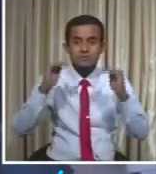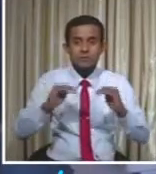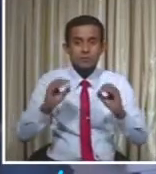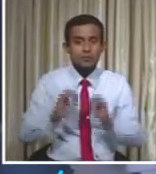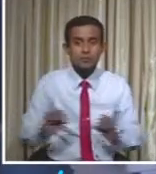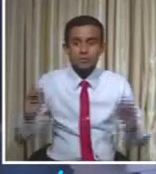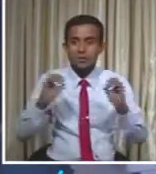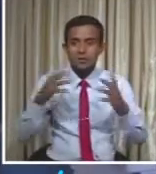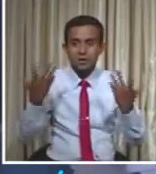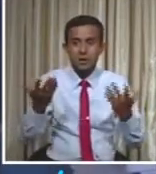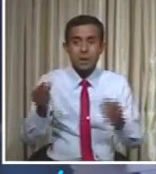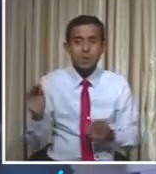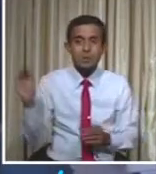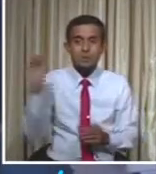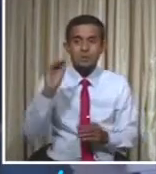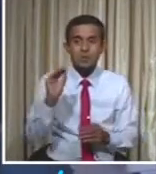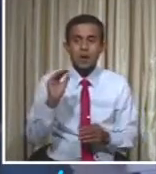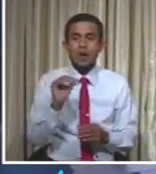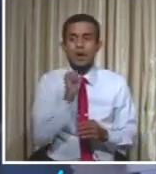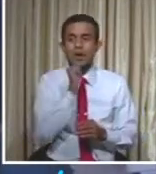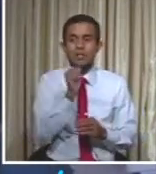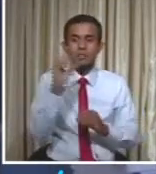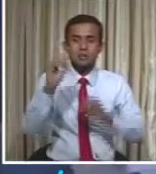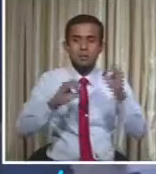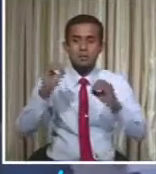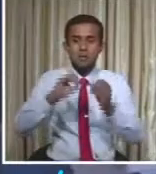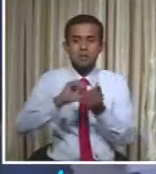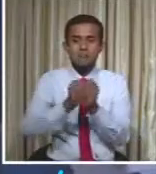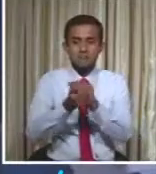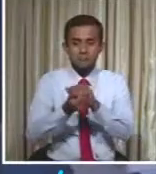කියලා. පස්සේ ඇත්තටම ආව සංයුතිය වෙනස් කරා කියලා.